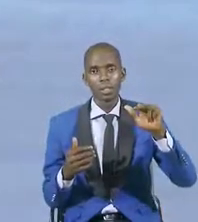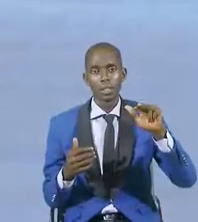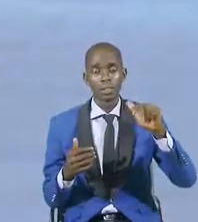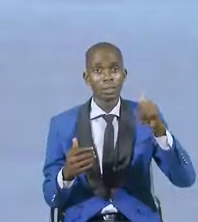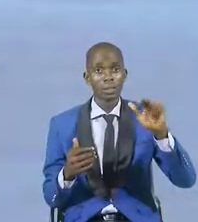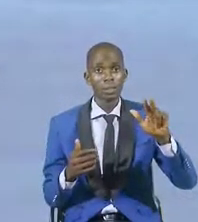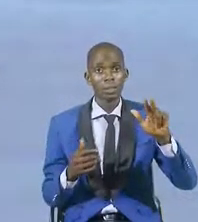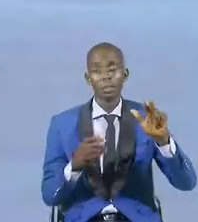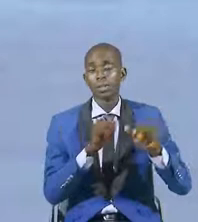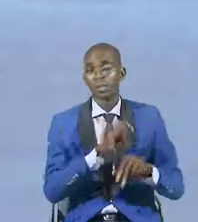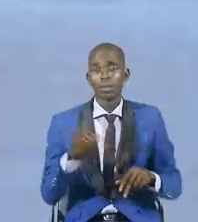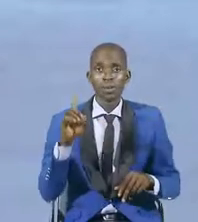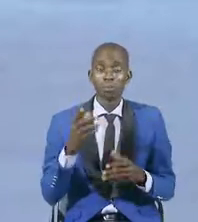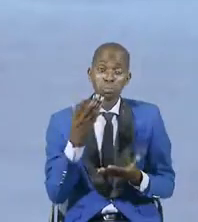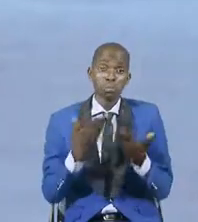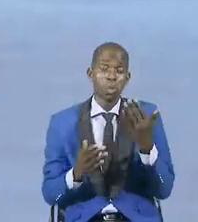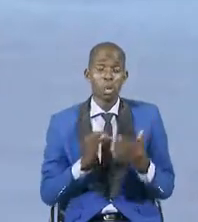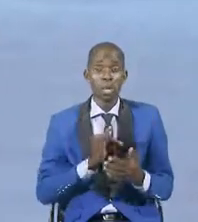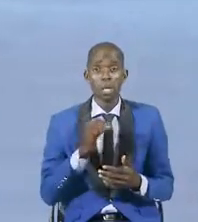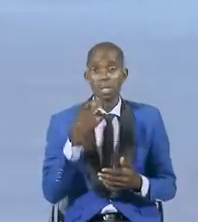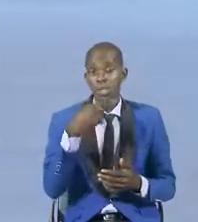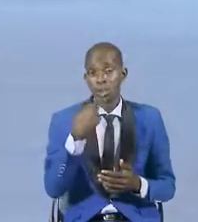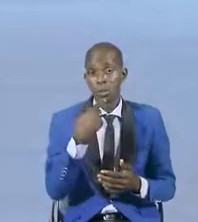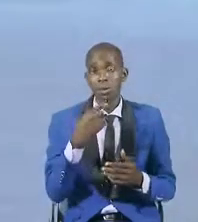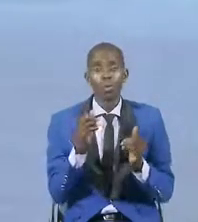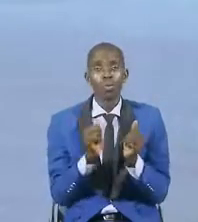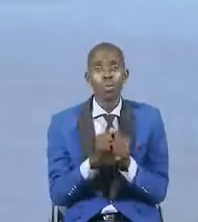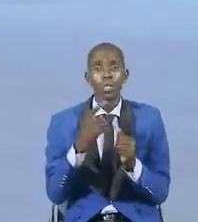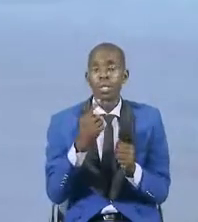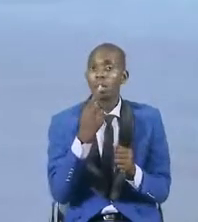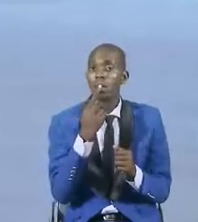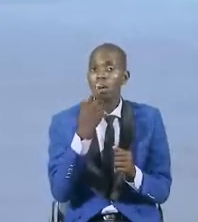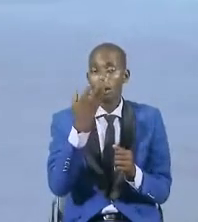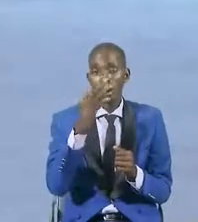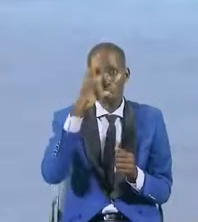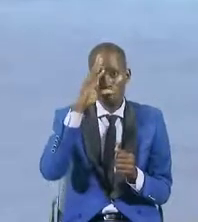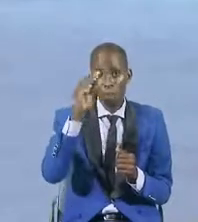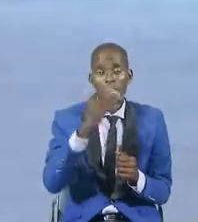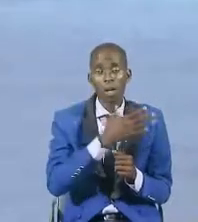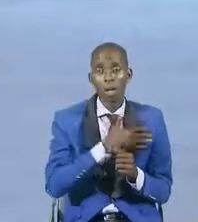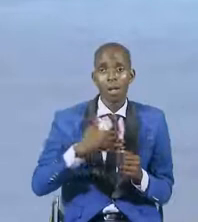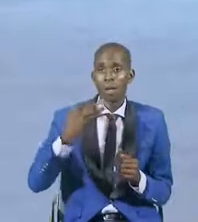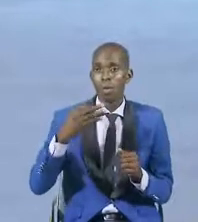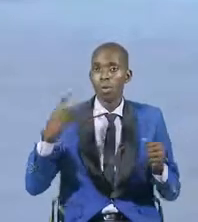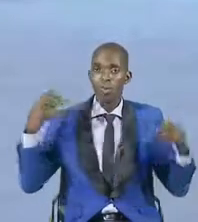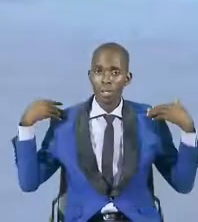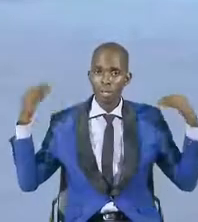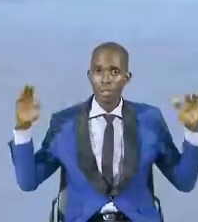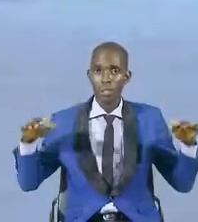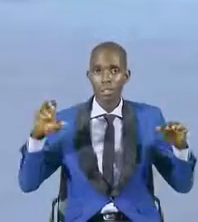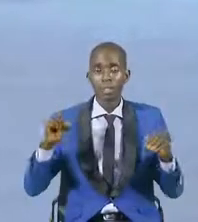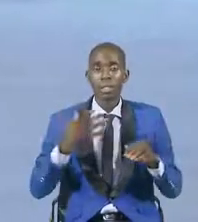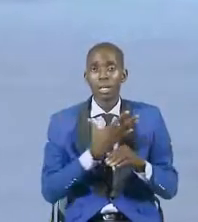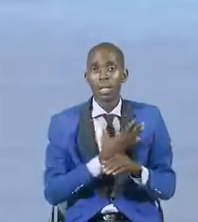sans une langue ou bien sans des langues disciplinées. 1 Corinthiens 13,